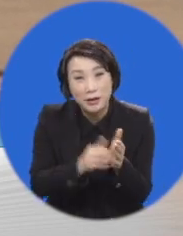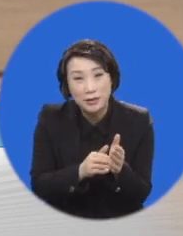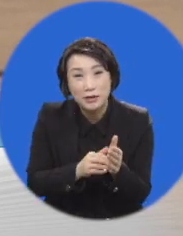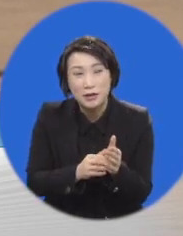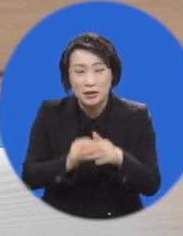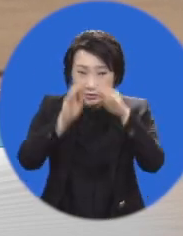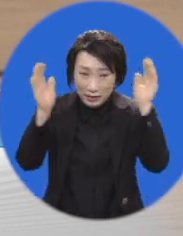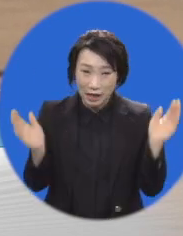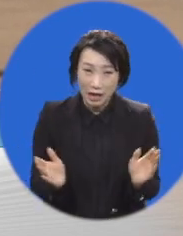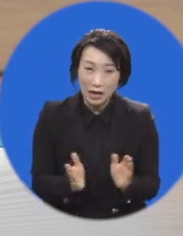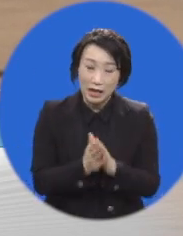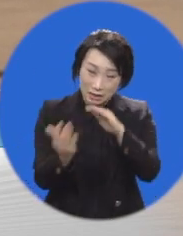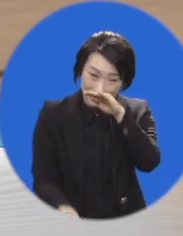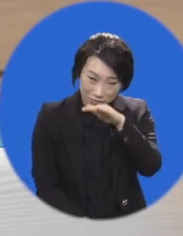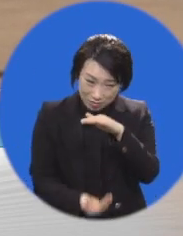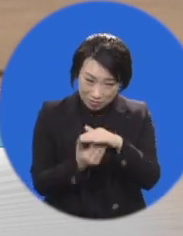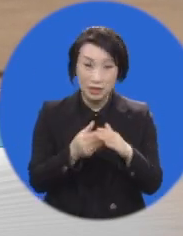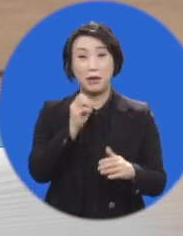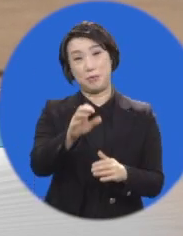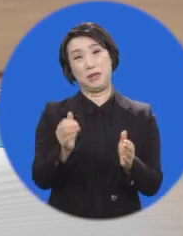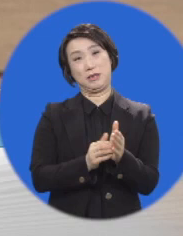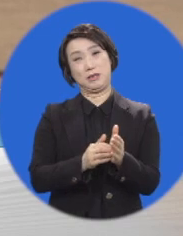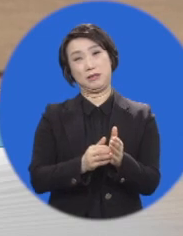다 이루었다.